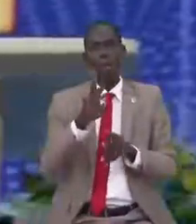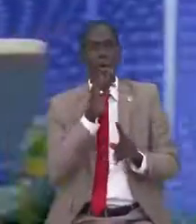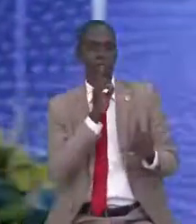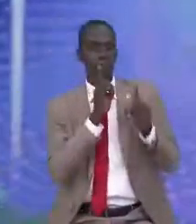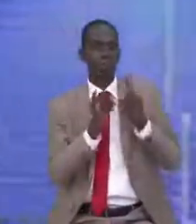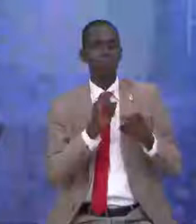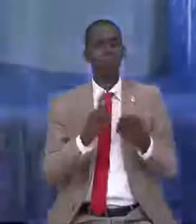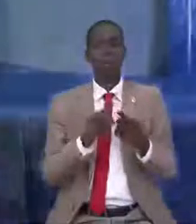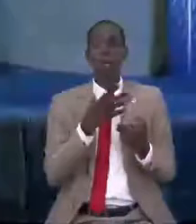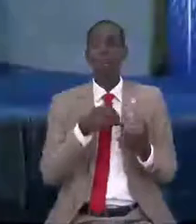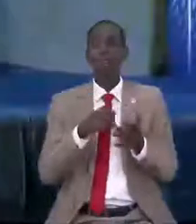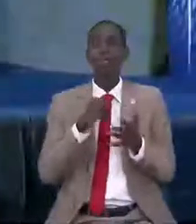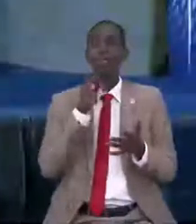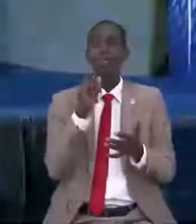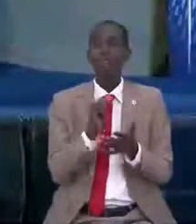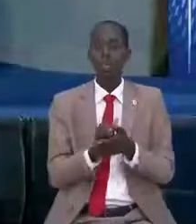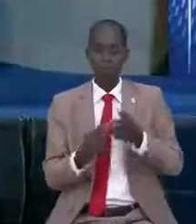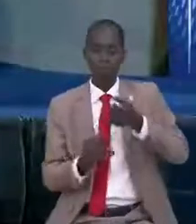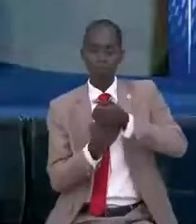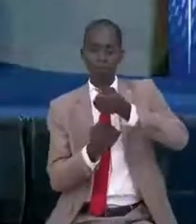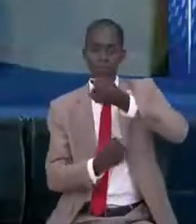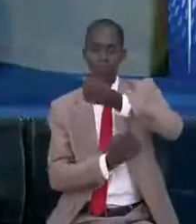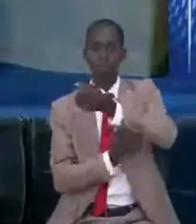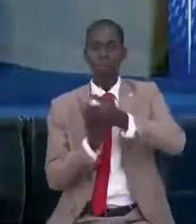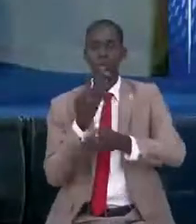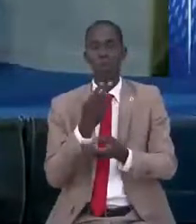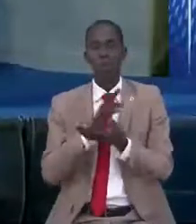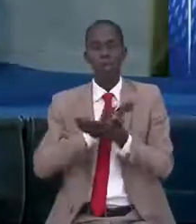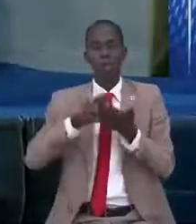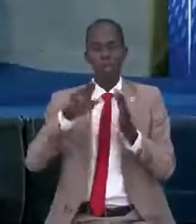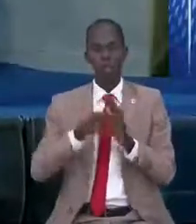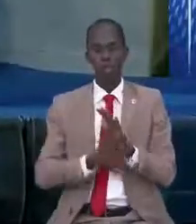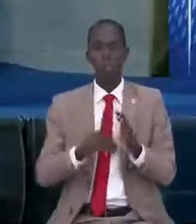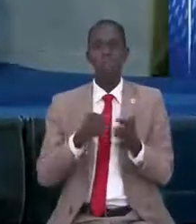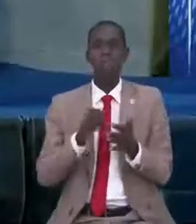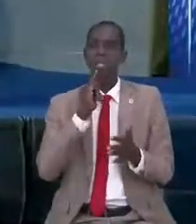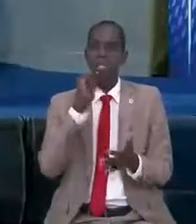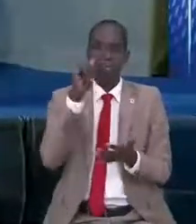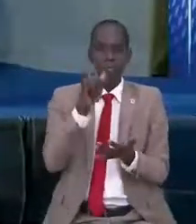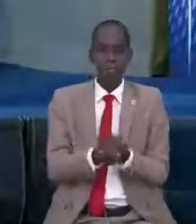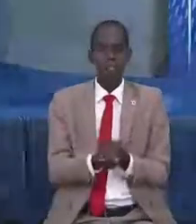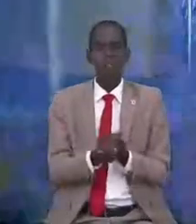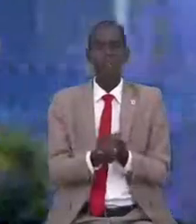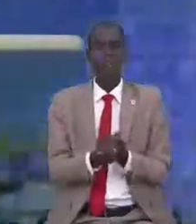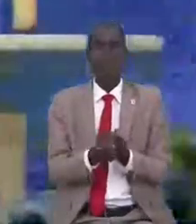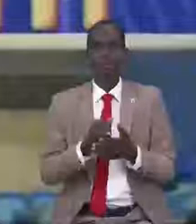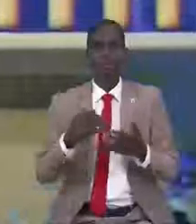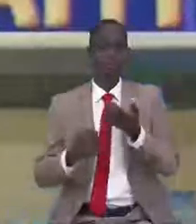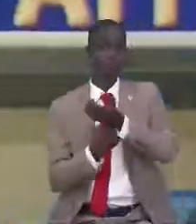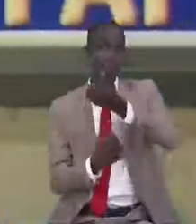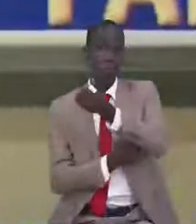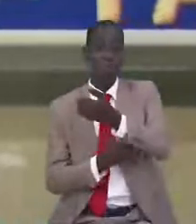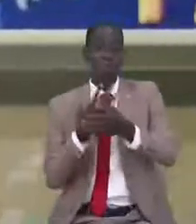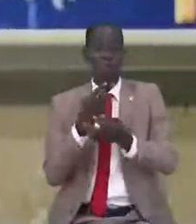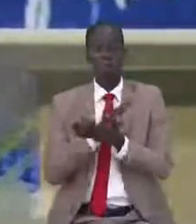la personne à qui on parle. C'est ce fondement de la sainteté, c'est